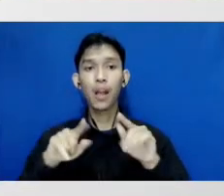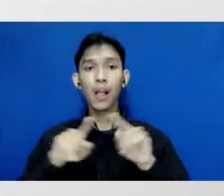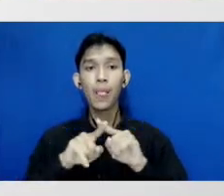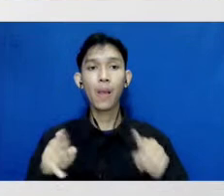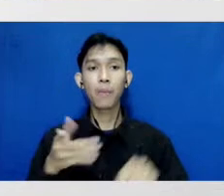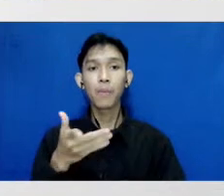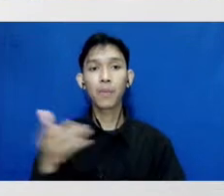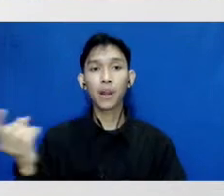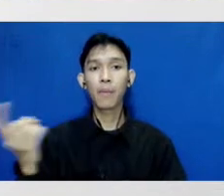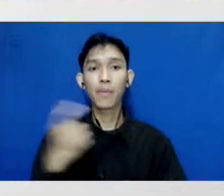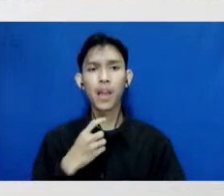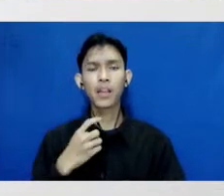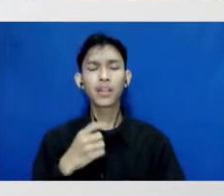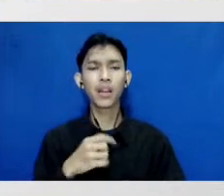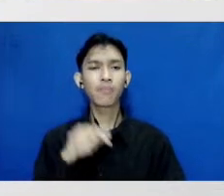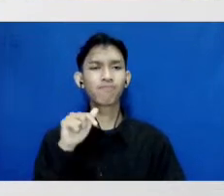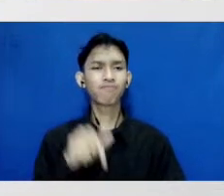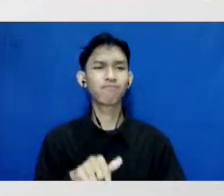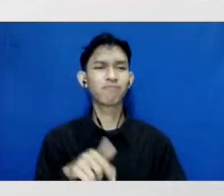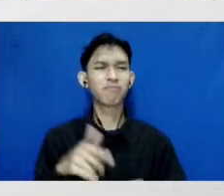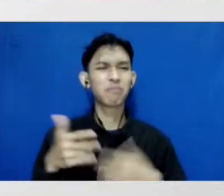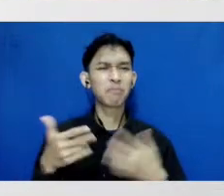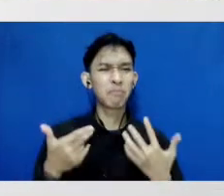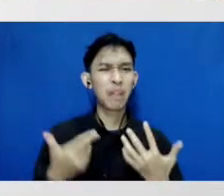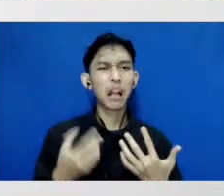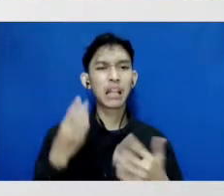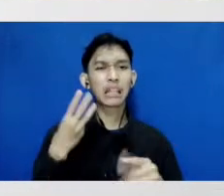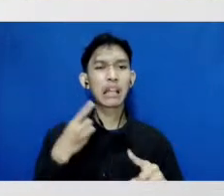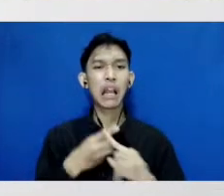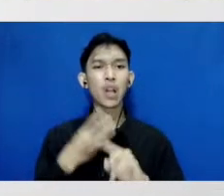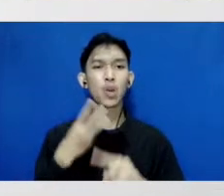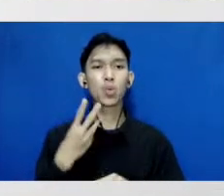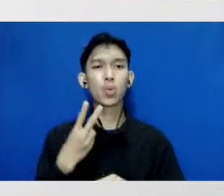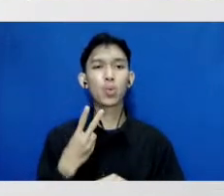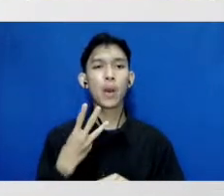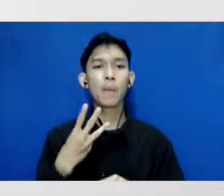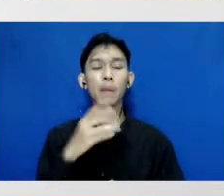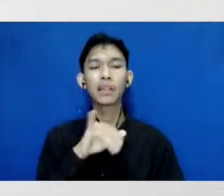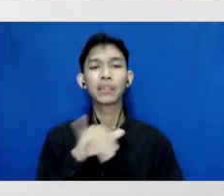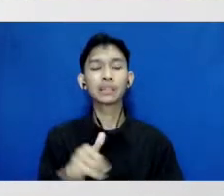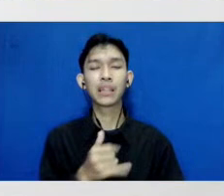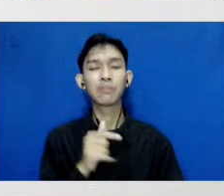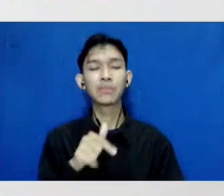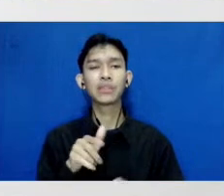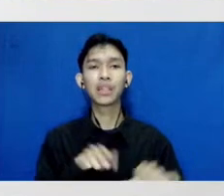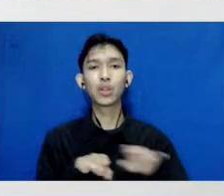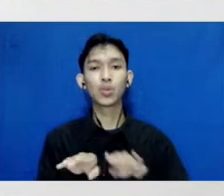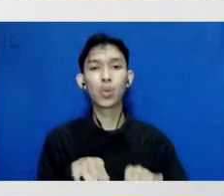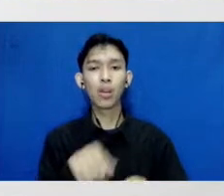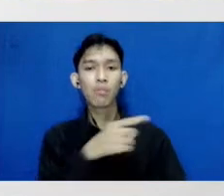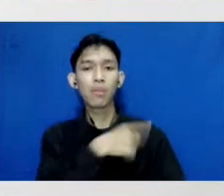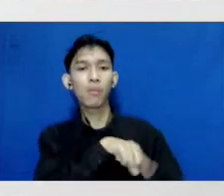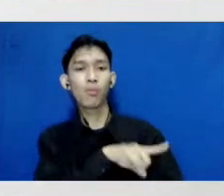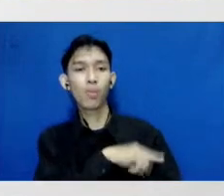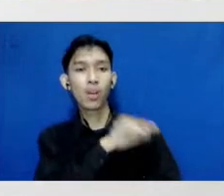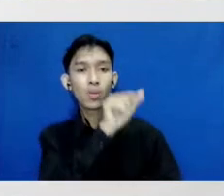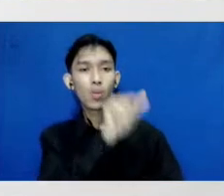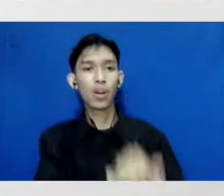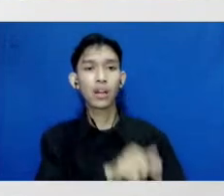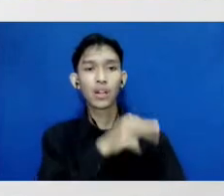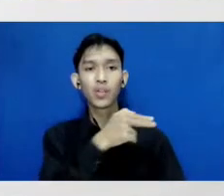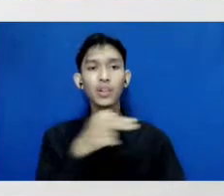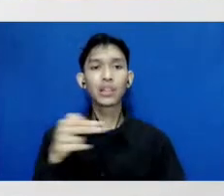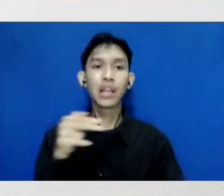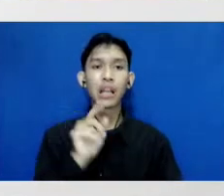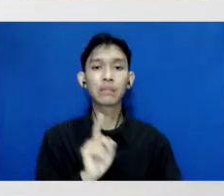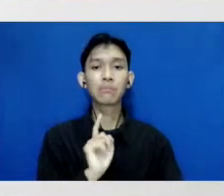kemudian bertanya, apakah 3 kali 24 jam ini sesuai dengan kapasitas pemain di Indonesia? Karena